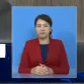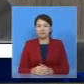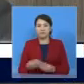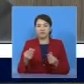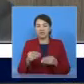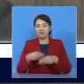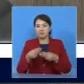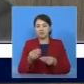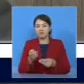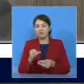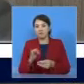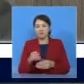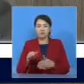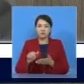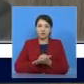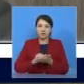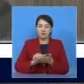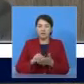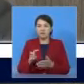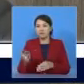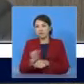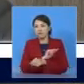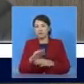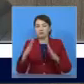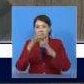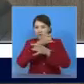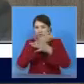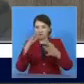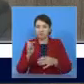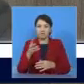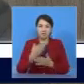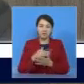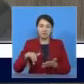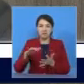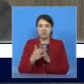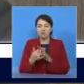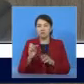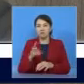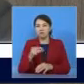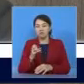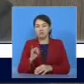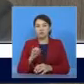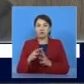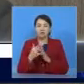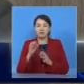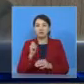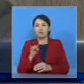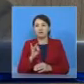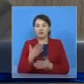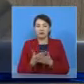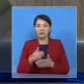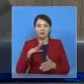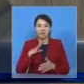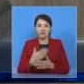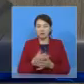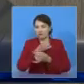Деньги выделены на проектно-сметную документацию капитального ремонта Дома культуры «Целинник» в селах Темирбека Жургенова, в селе Жабасак и Айке. Это